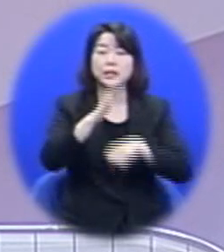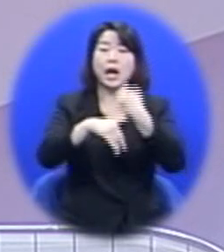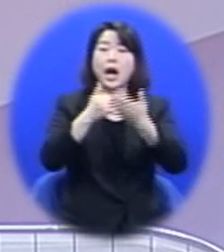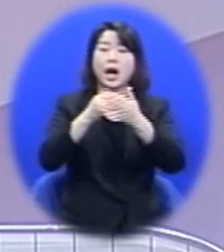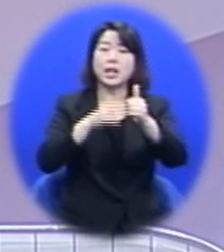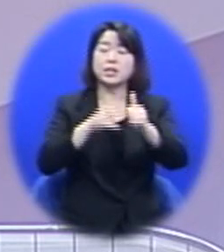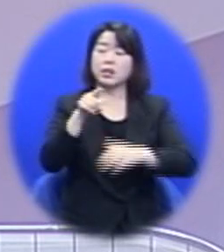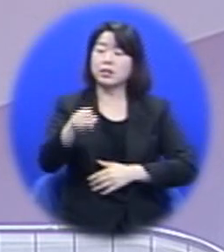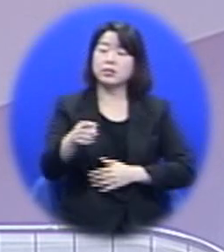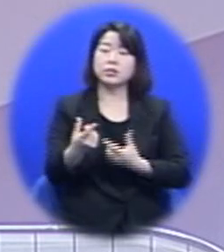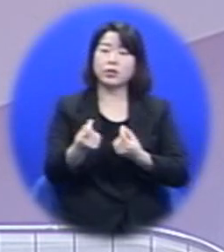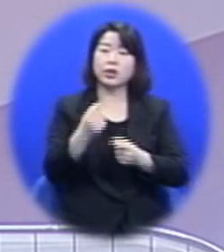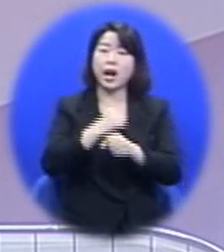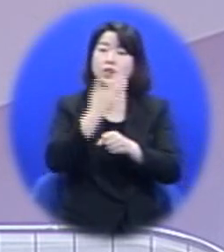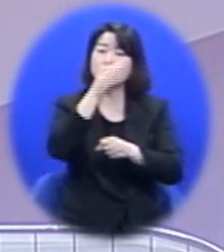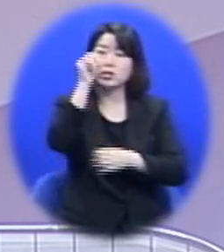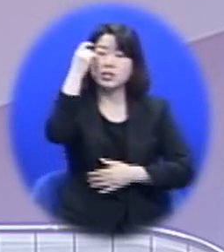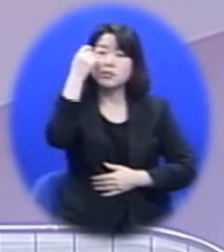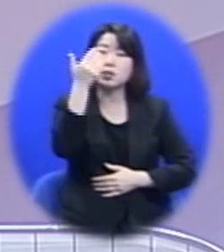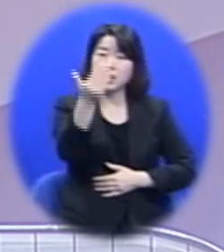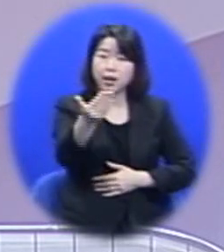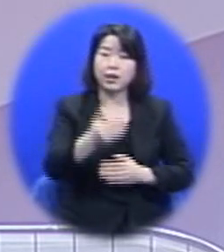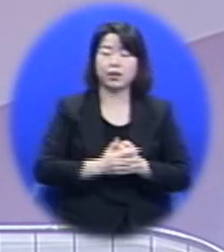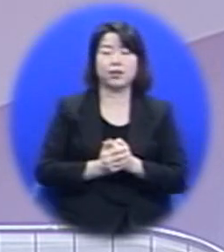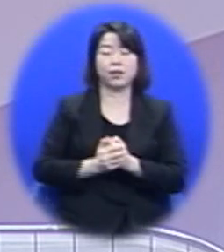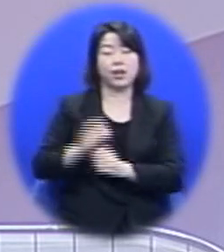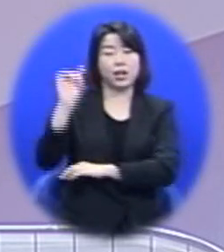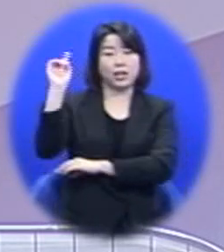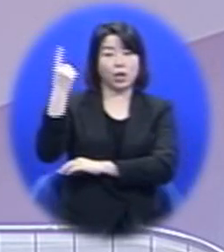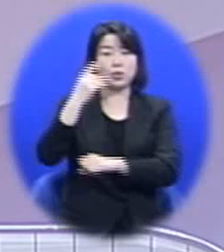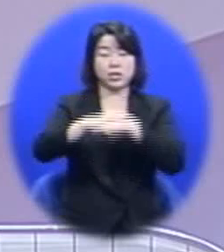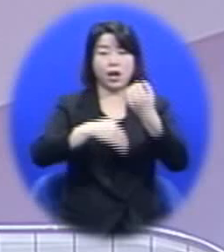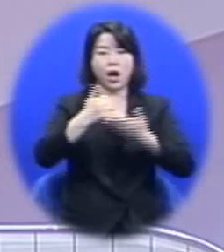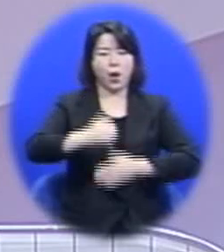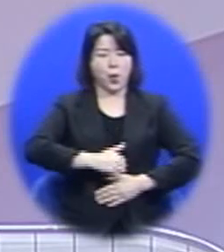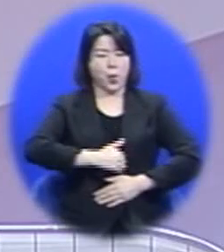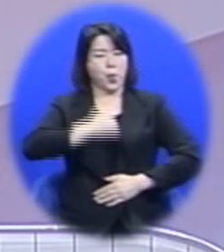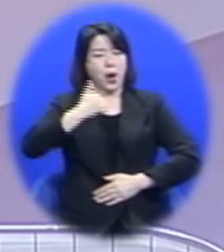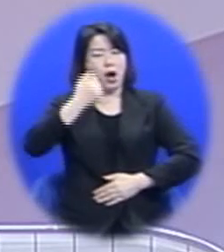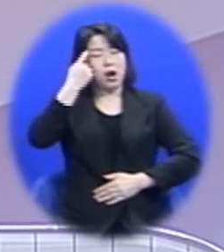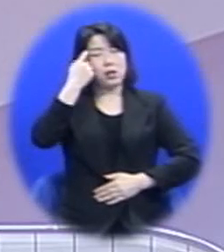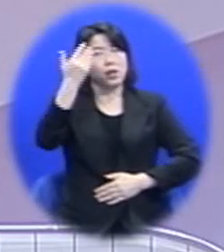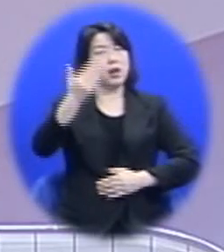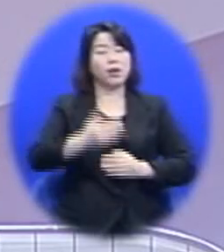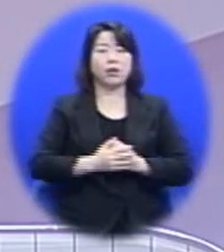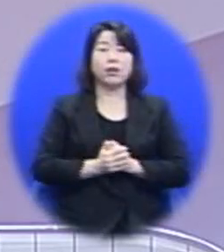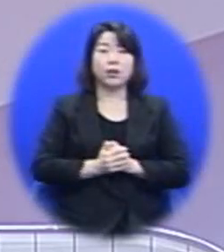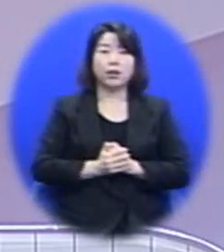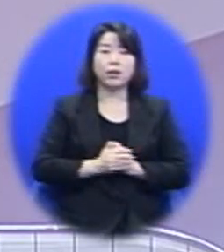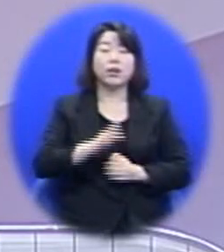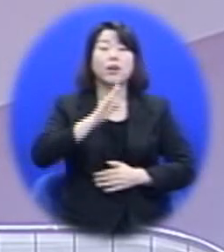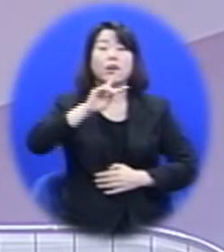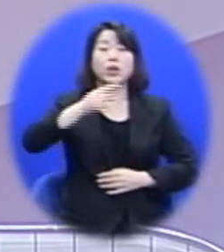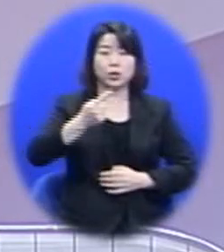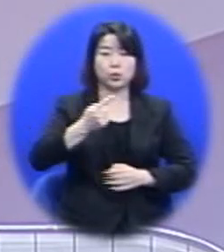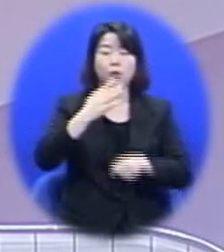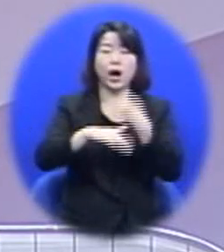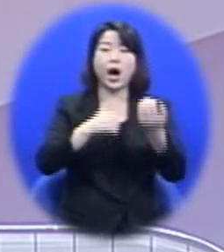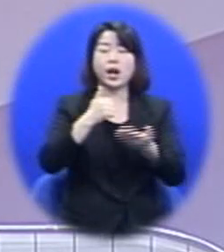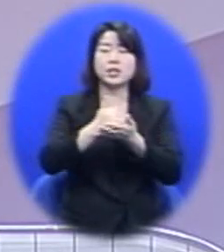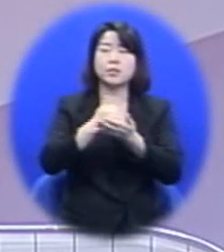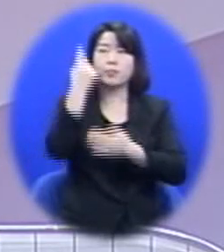할 수 있겠어요? 다윗은 하나님께서 화가 나셨나? 그래도 하나님